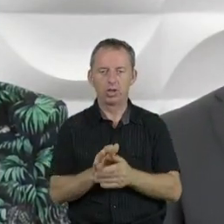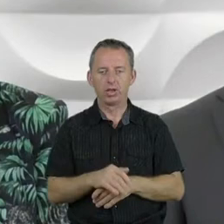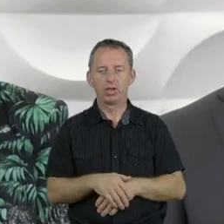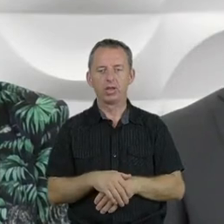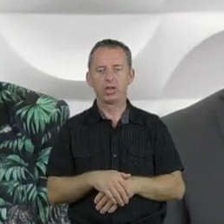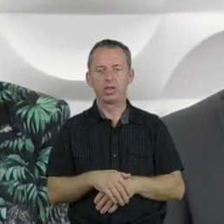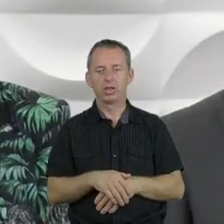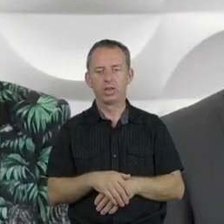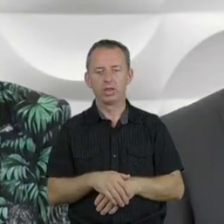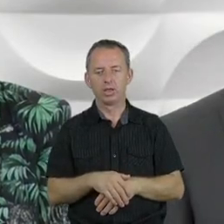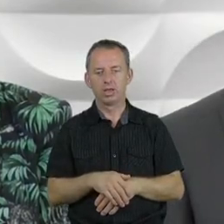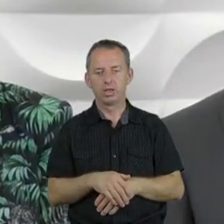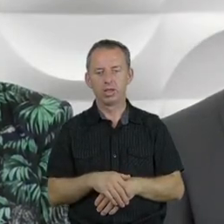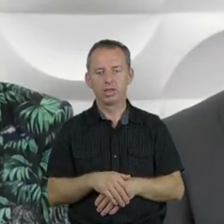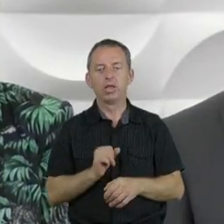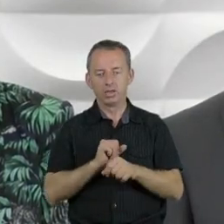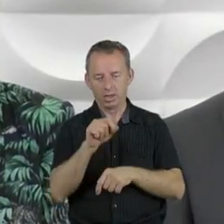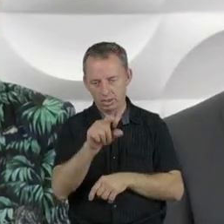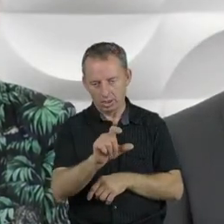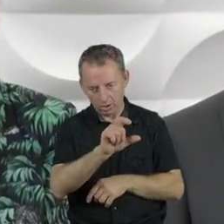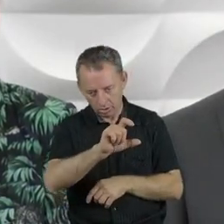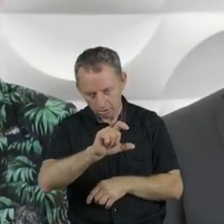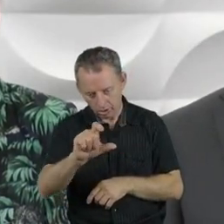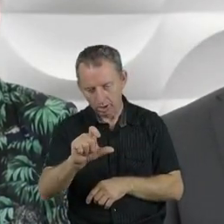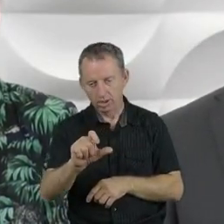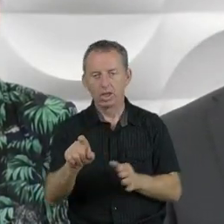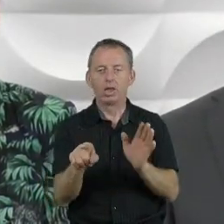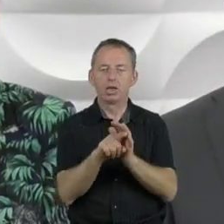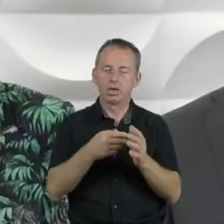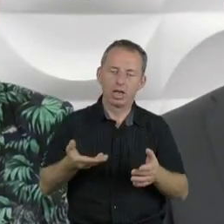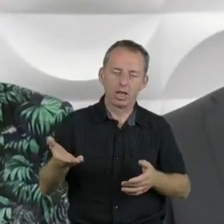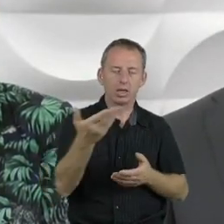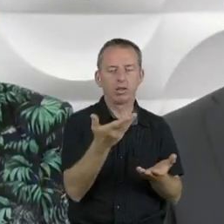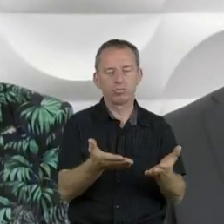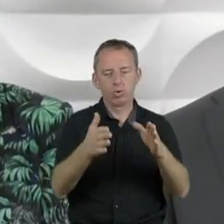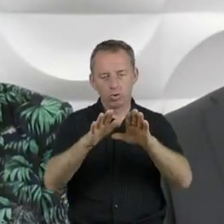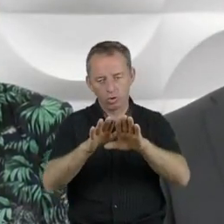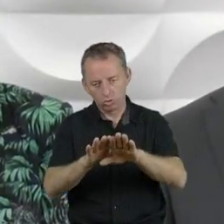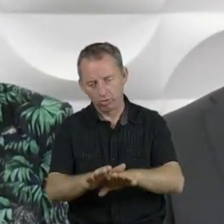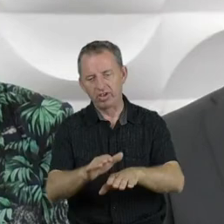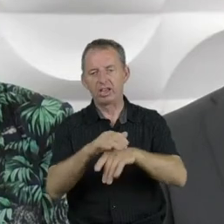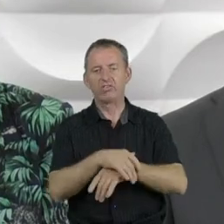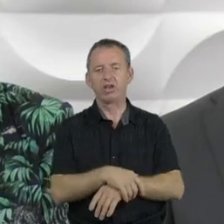ten czas będzie dla nas błogosławieństwem.